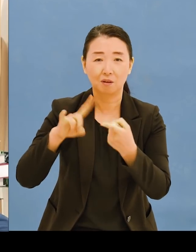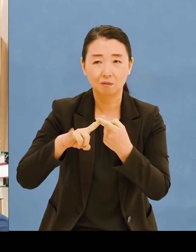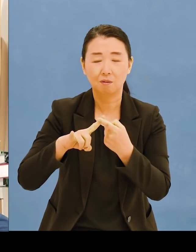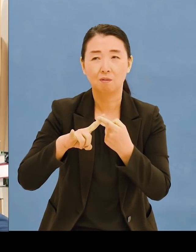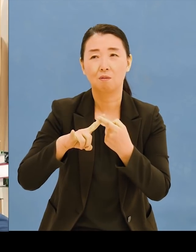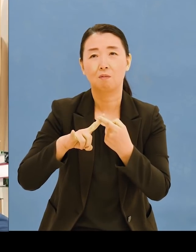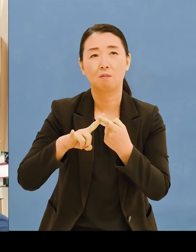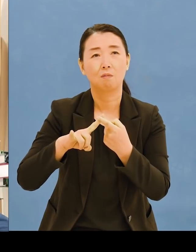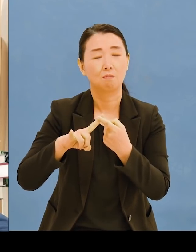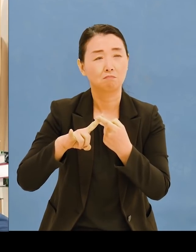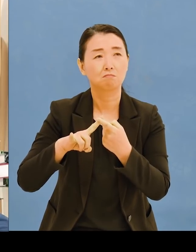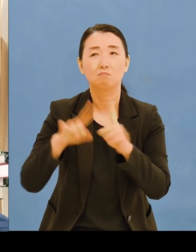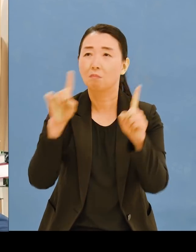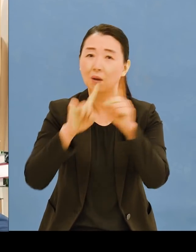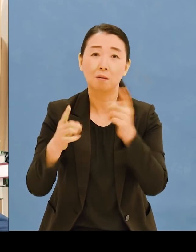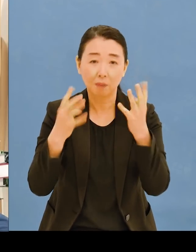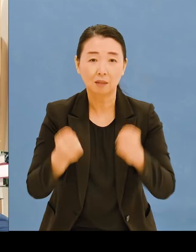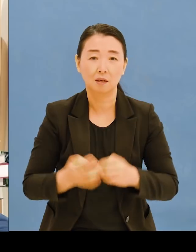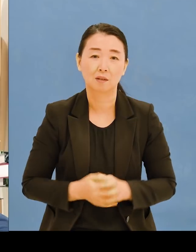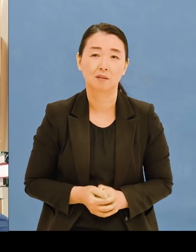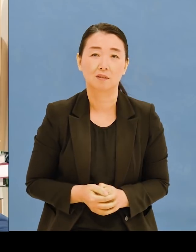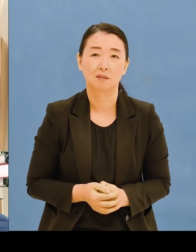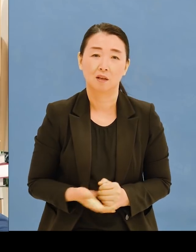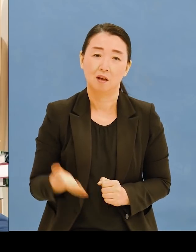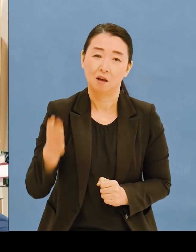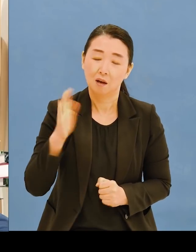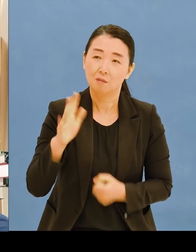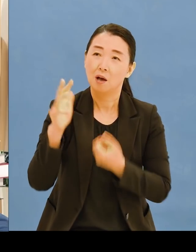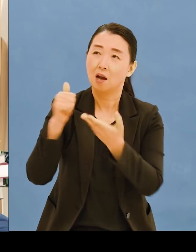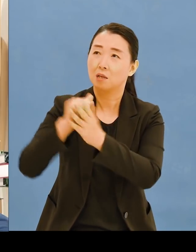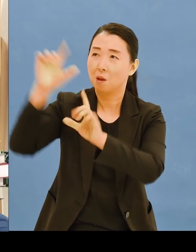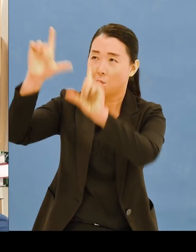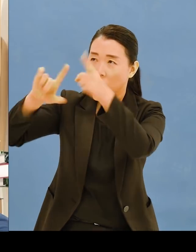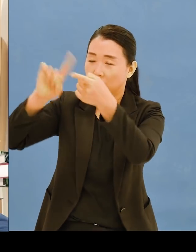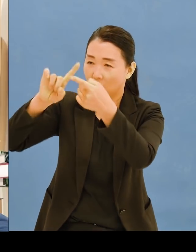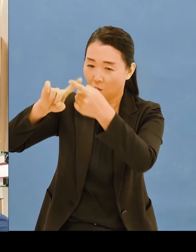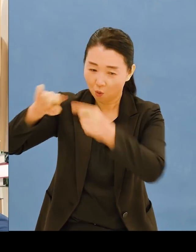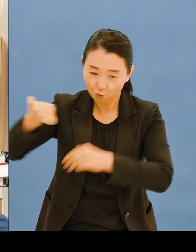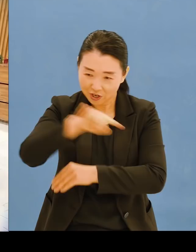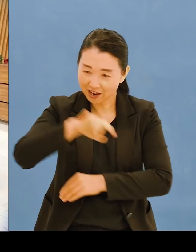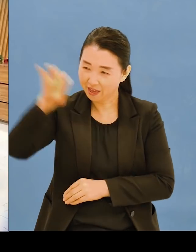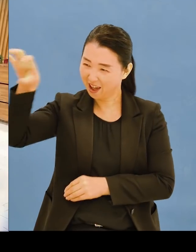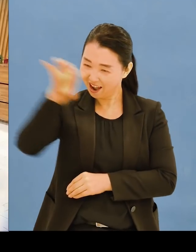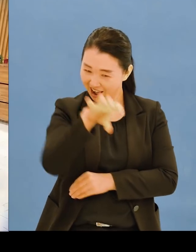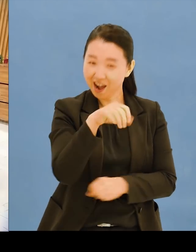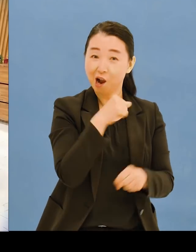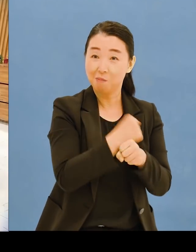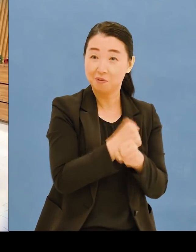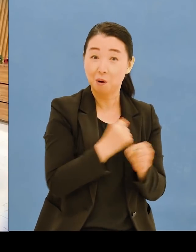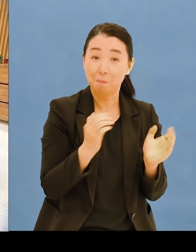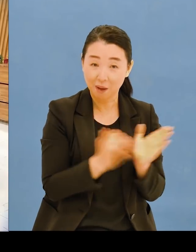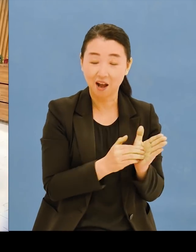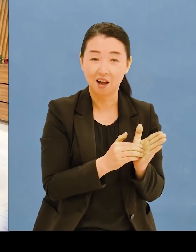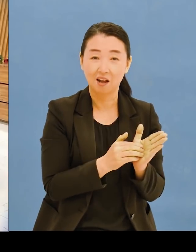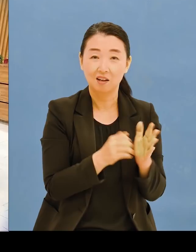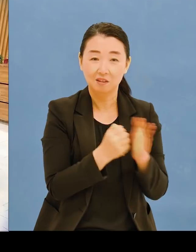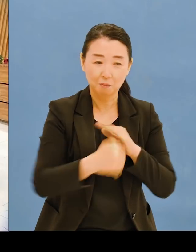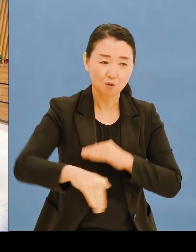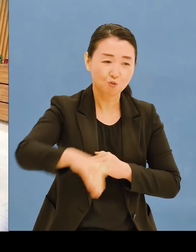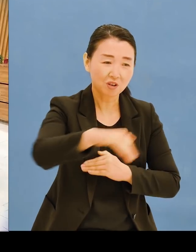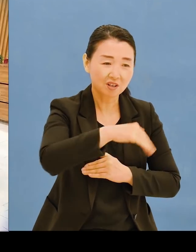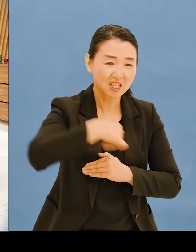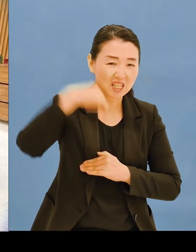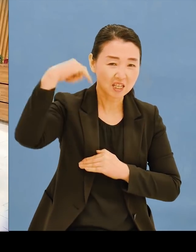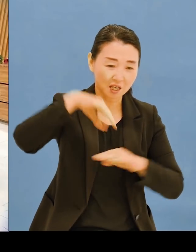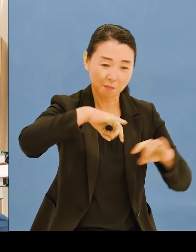많이들 네. 말씀을 하시는데 사실은 하나님께서 하나님의 형상을 우리 가운데에 이식을 해주셨기 때문에 네. 우리는 우리의